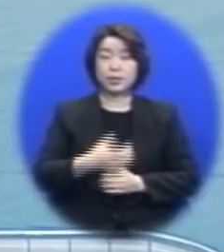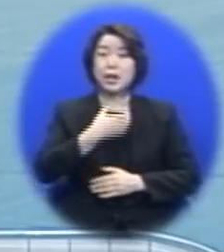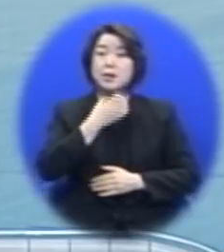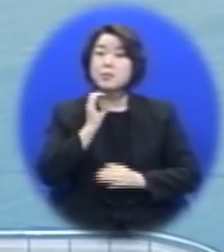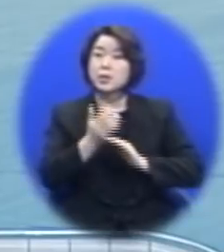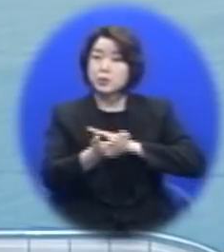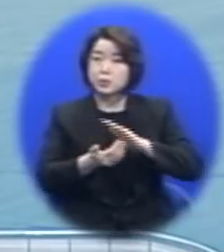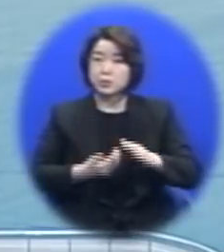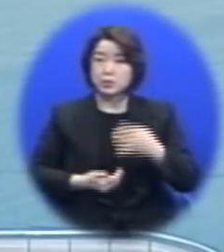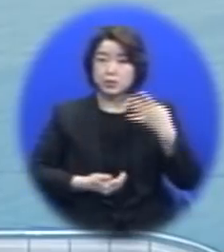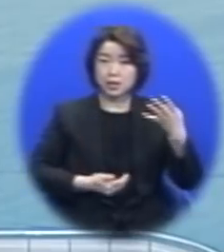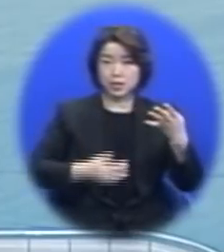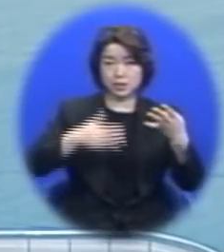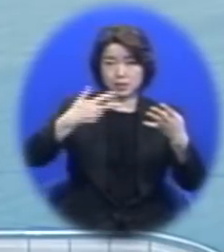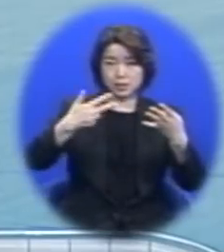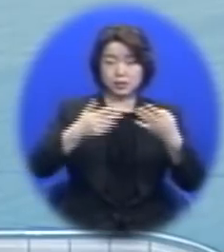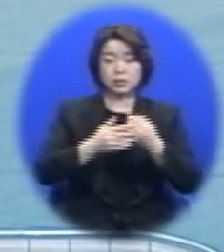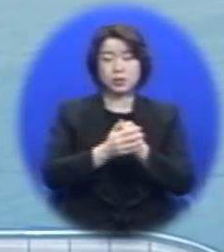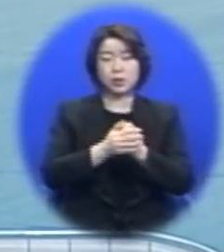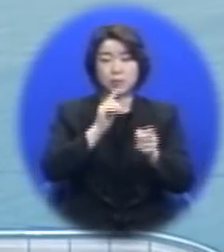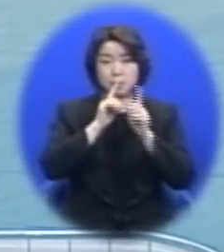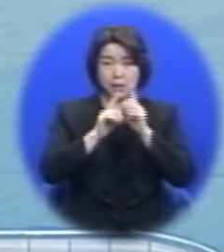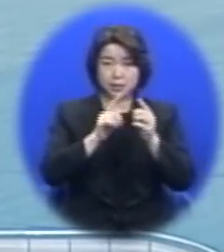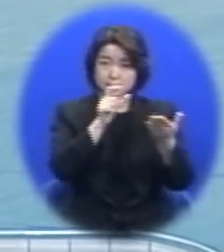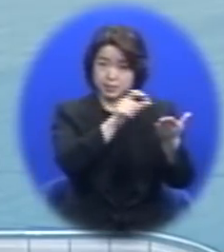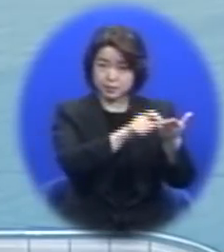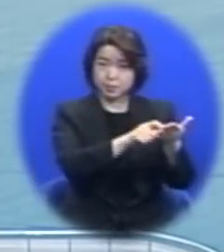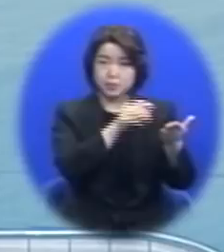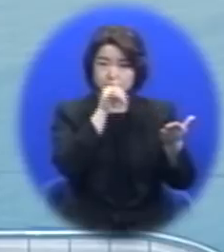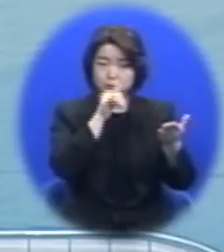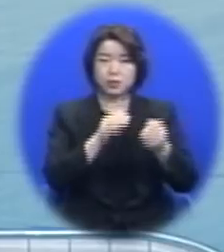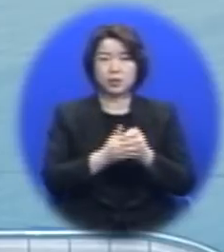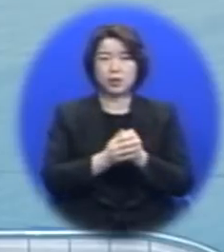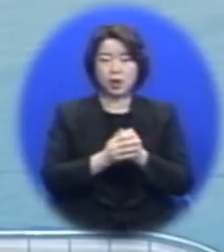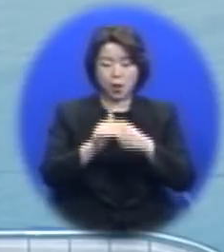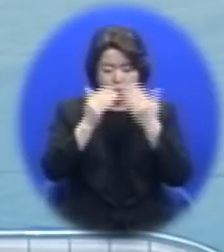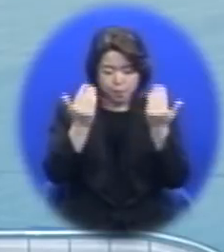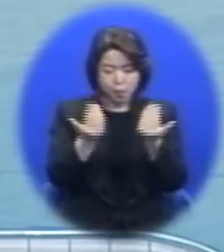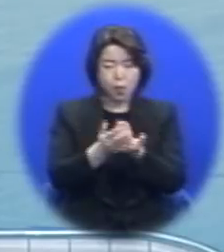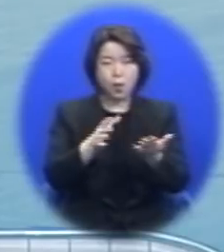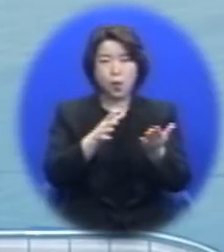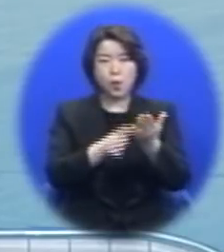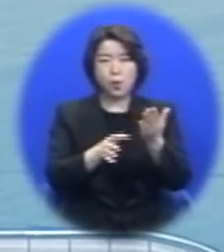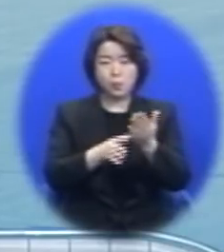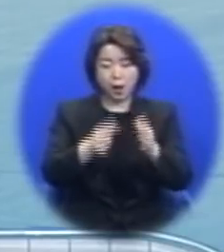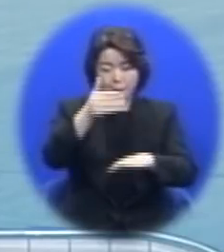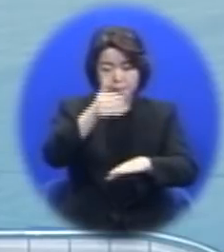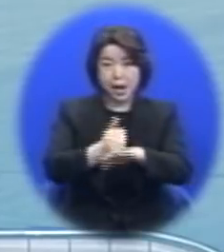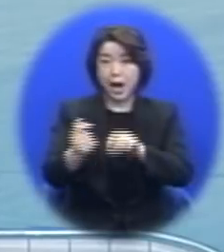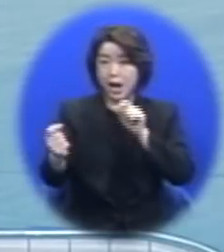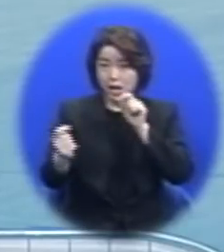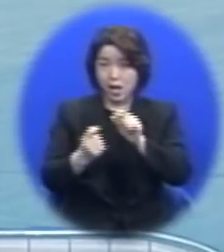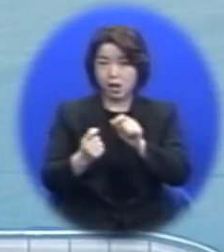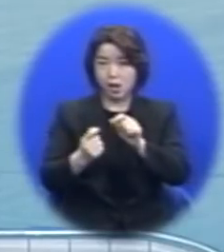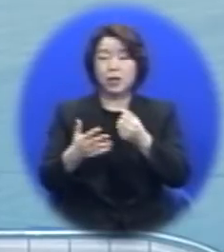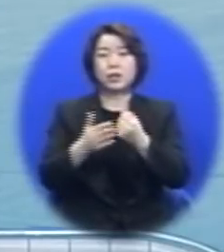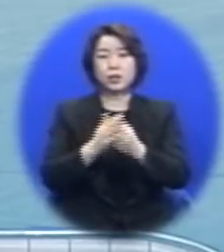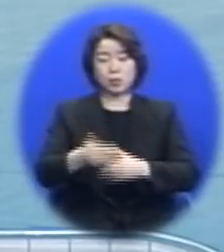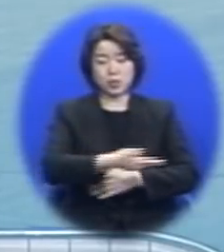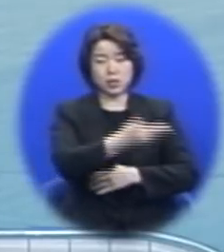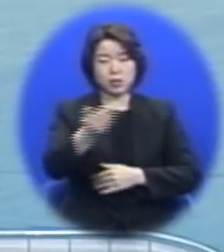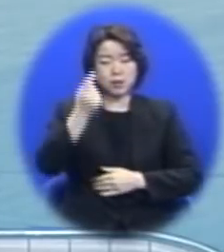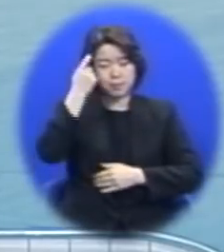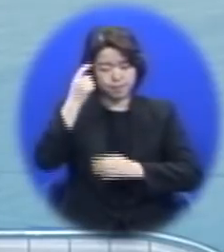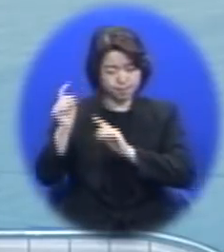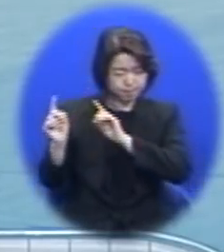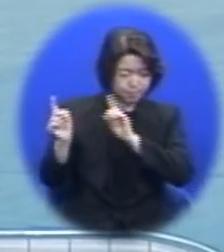베드로전서 4장 7절에 이렇게 말씀합니다. 만물의 마지막이 가까웠으니 그러므로 너희는 정신을